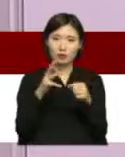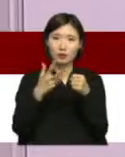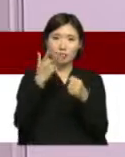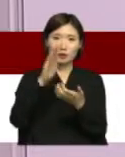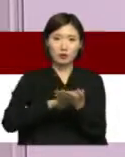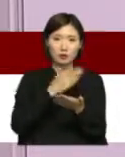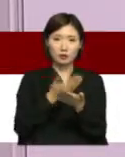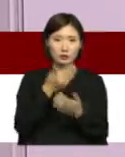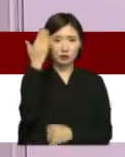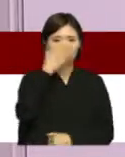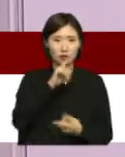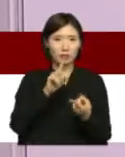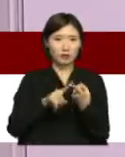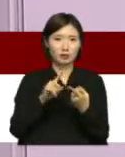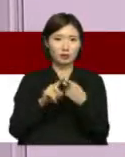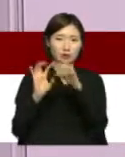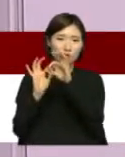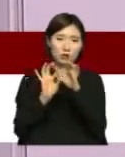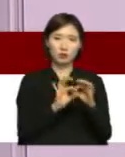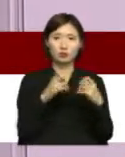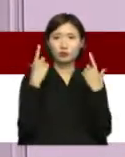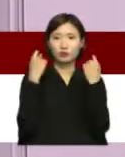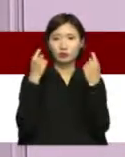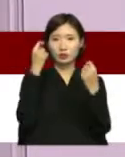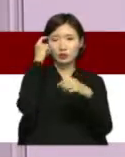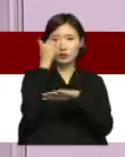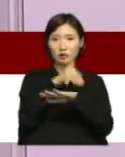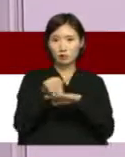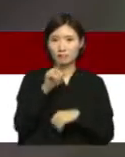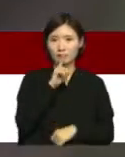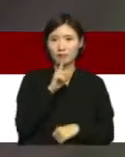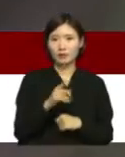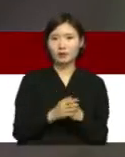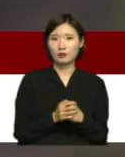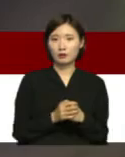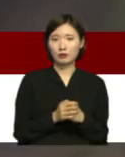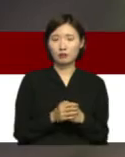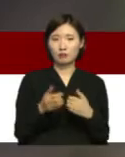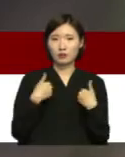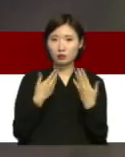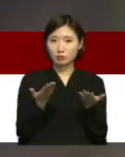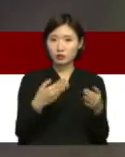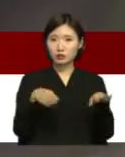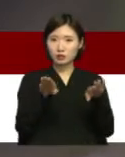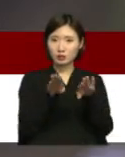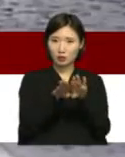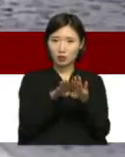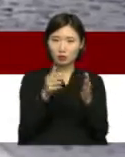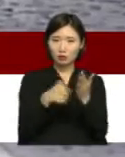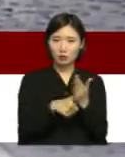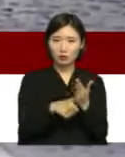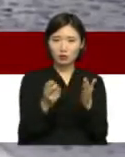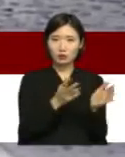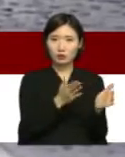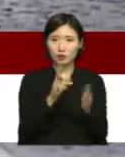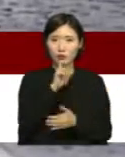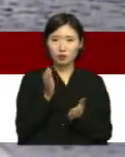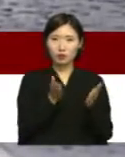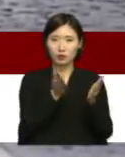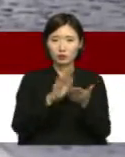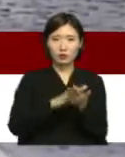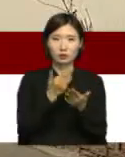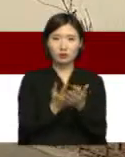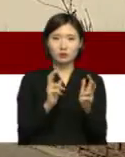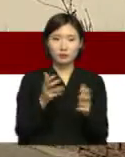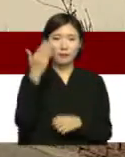개선된 청렴도를 계속해서 유지해 나가겠다는 계획입니다. 또 불필요한 시설물을 정비하고 골목길 개선 사업을 하는